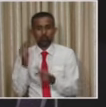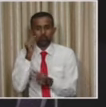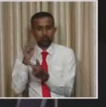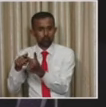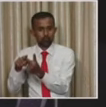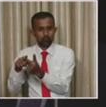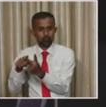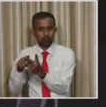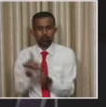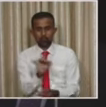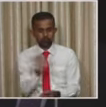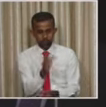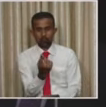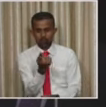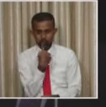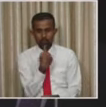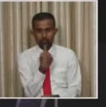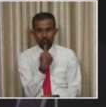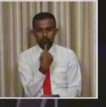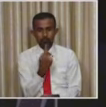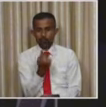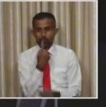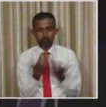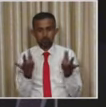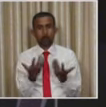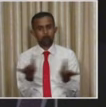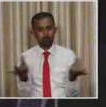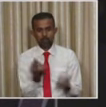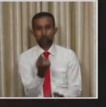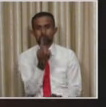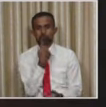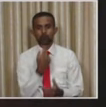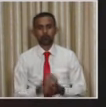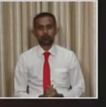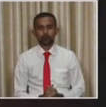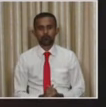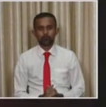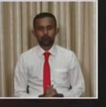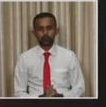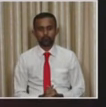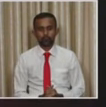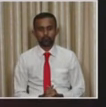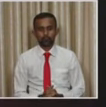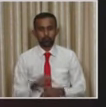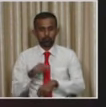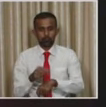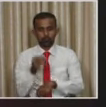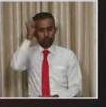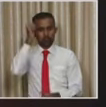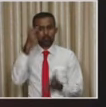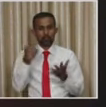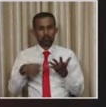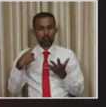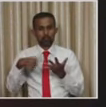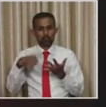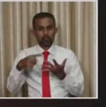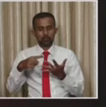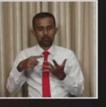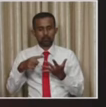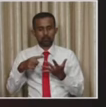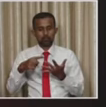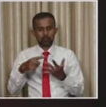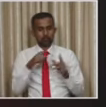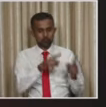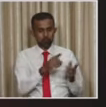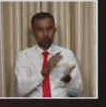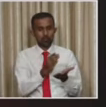දිසානායක ජනාධිපතිවරයාද? ඒක කෙලින් කියන්නේ. ඒක කියන්න බැරි නම් ඒකත් බෑ කියලා කියන්නේ. කායිම ජයවර්ධන. ඒ සඳහා එතුමා තමයි උඹට වෙලාව දෙන්නේ. අනුර දිසා හරිද? ඒක